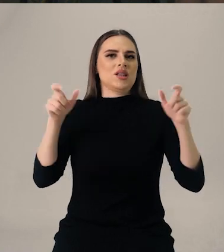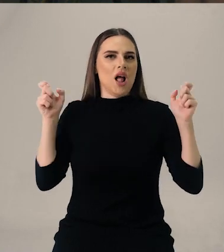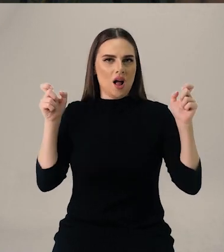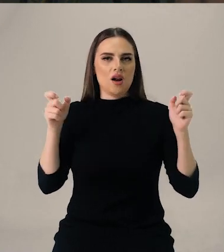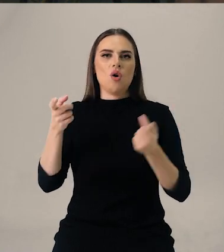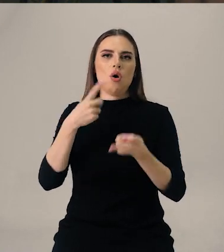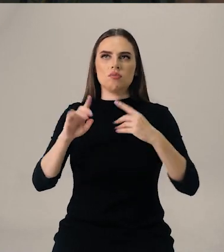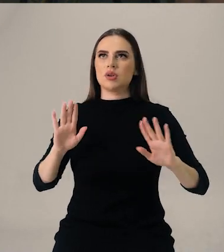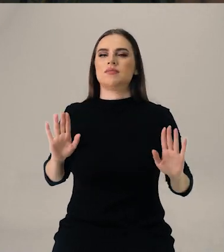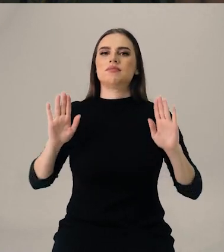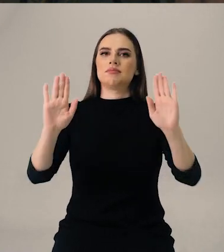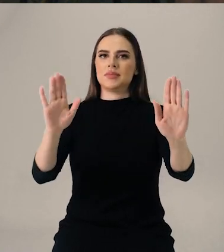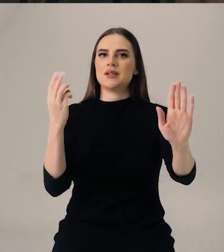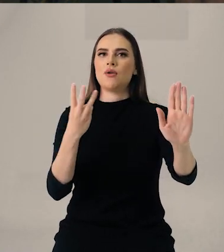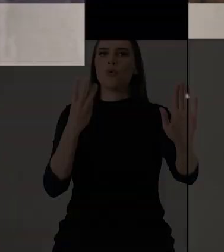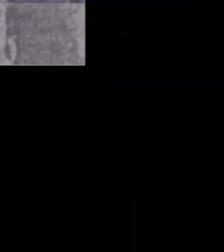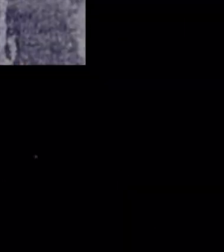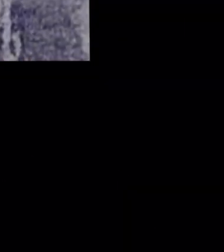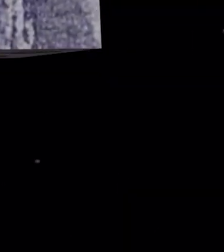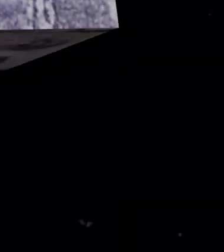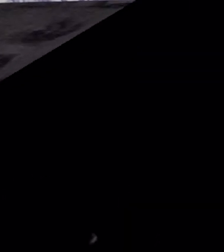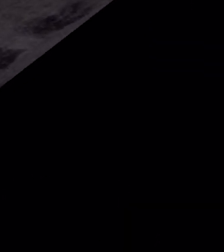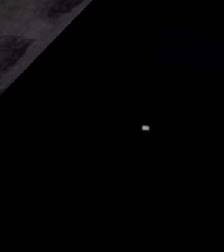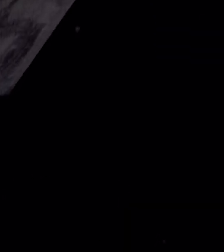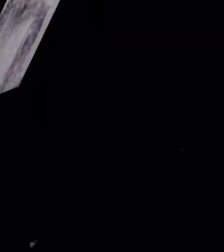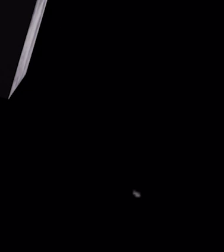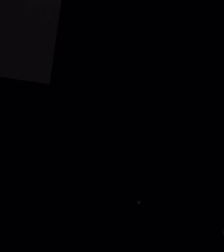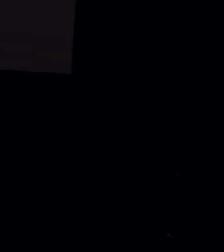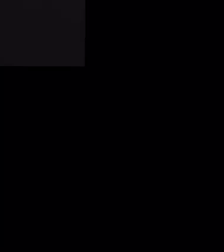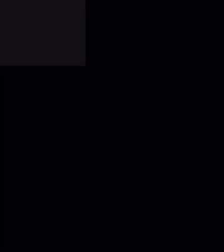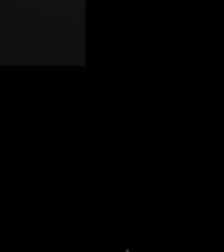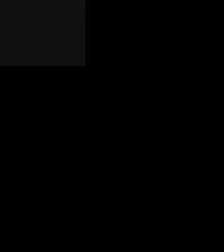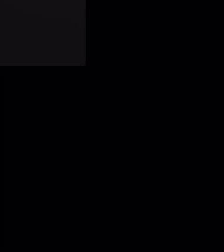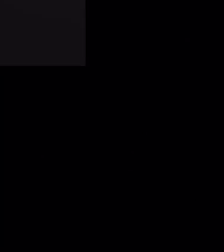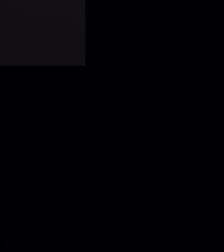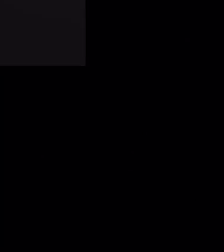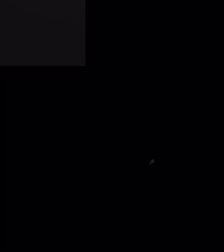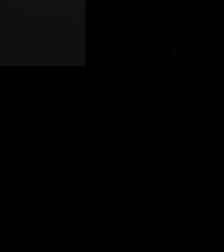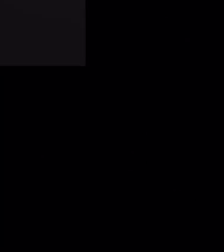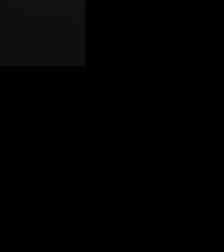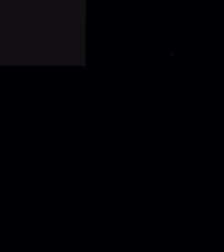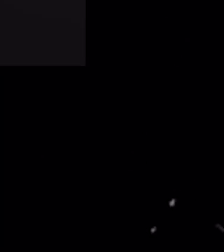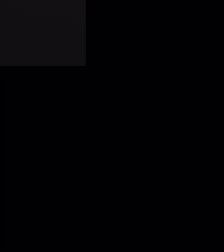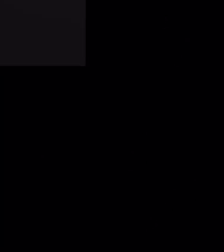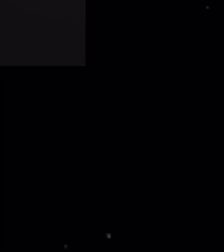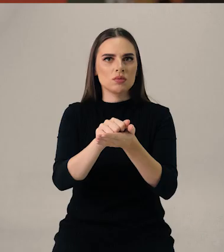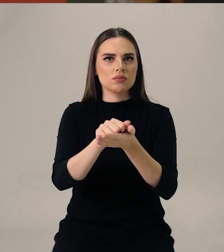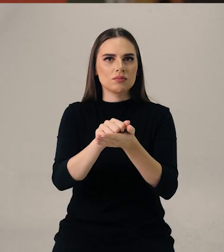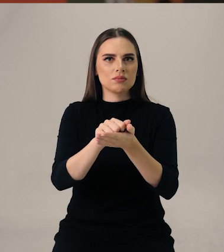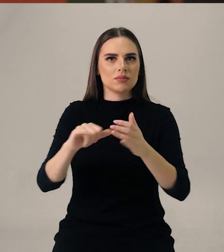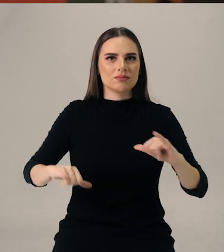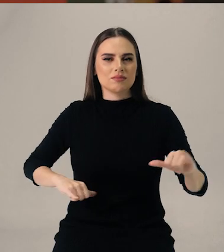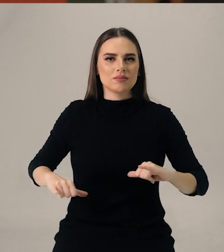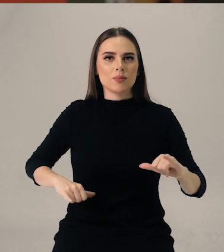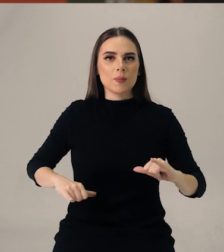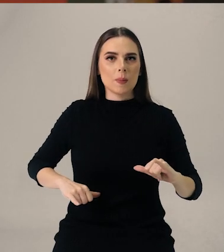свое почетное место на стенах Третьяковской галереи. За что картину дважды портили вандалы?